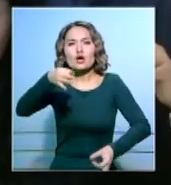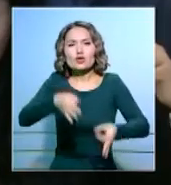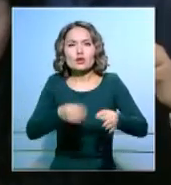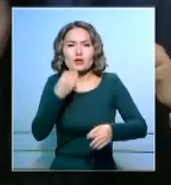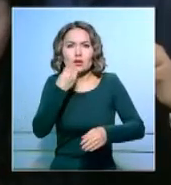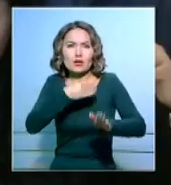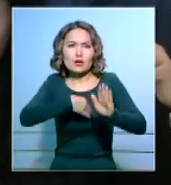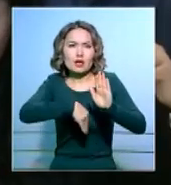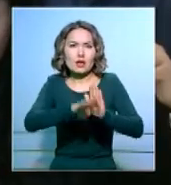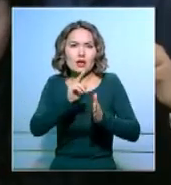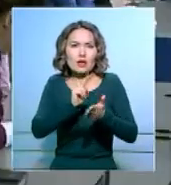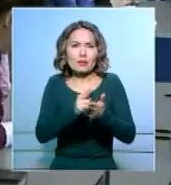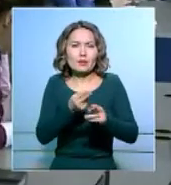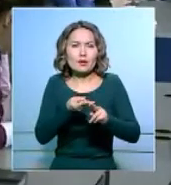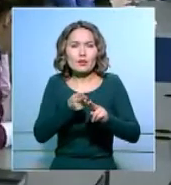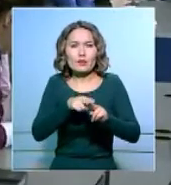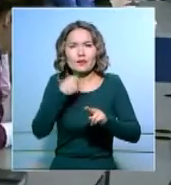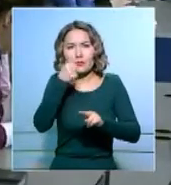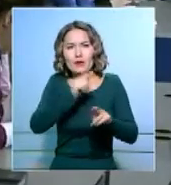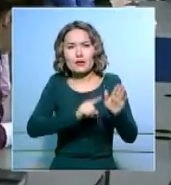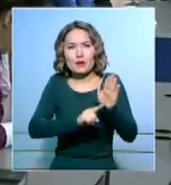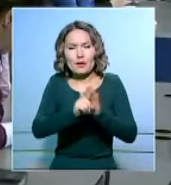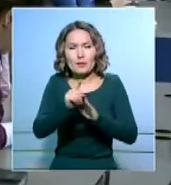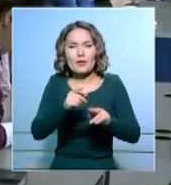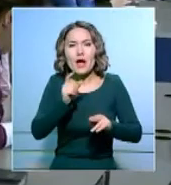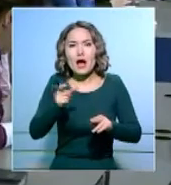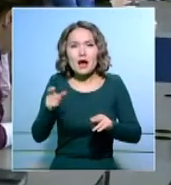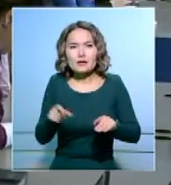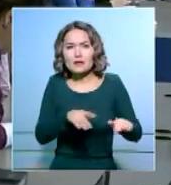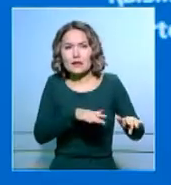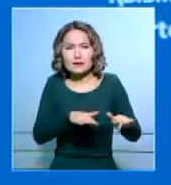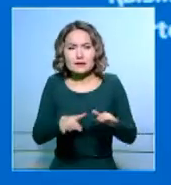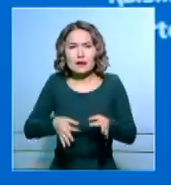болатын. Айтпақшы, биылдан бастап азаматтық істерді қарауға